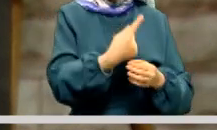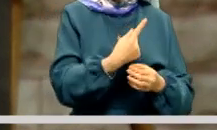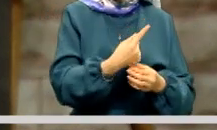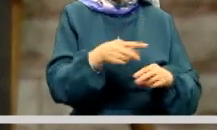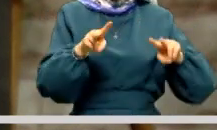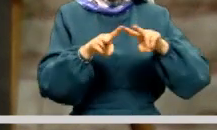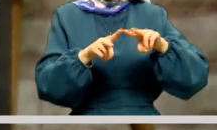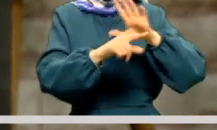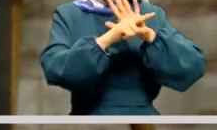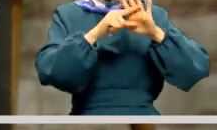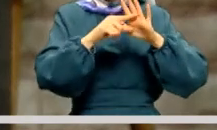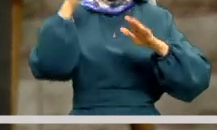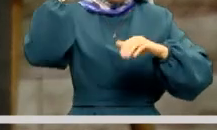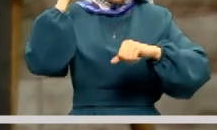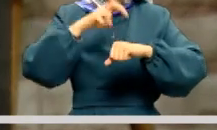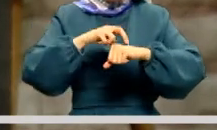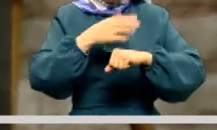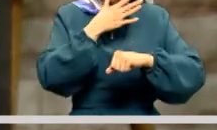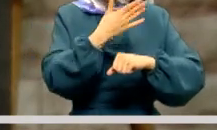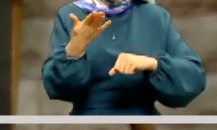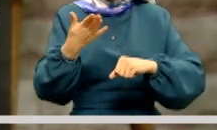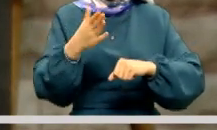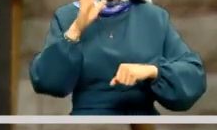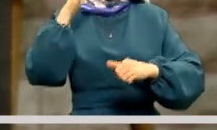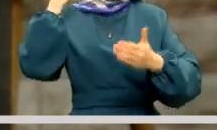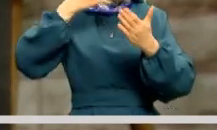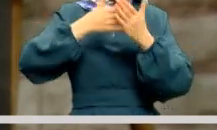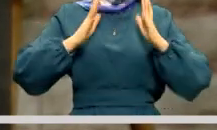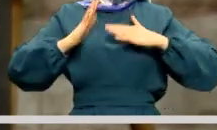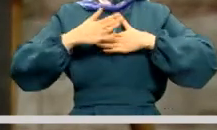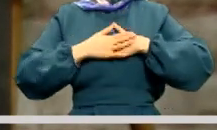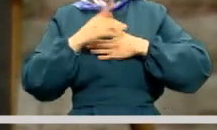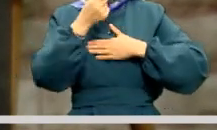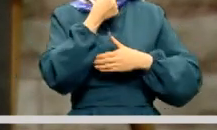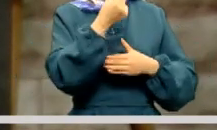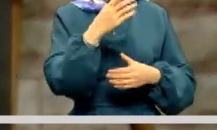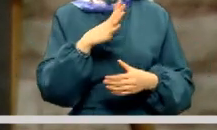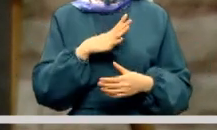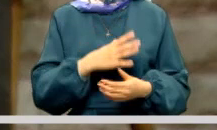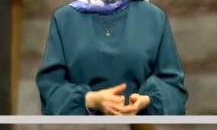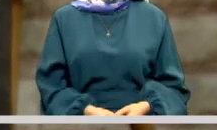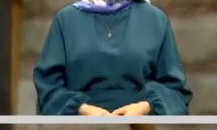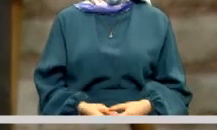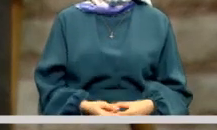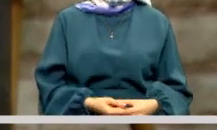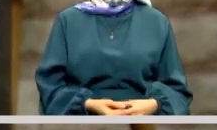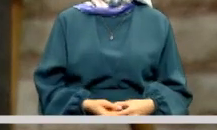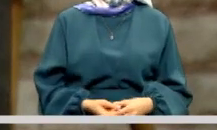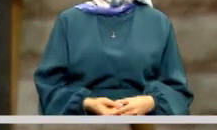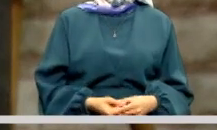değil mi 5 vakit namazı kılanlarla alakalı ciddi bir uyarısı var Rabbimizin feverlülillah